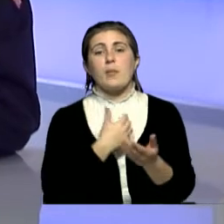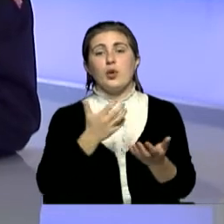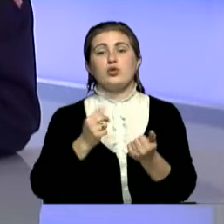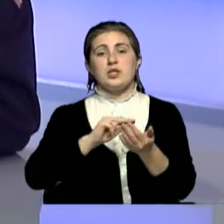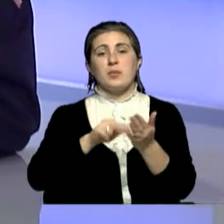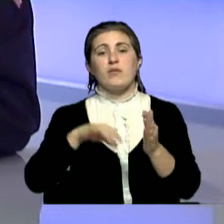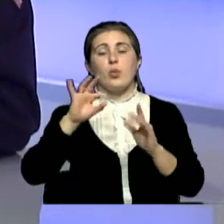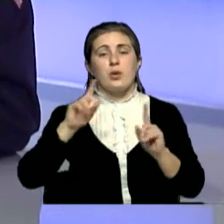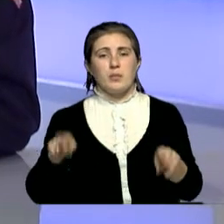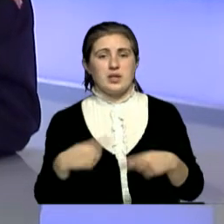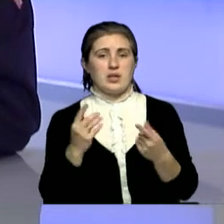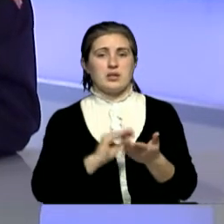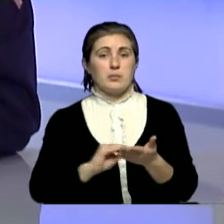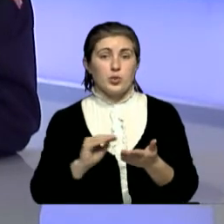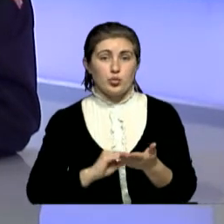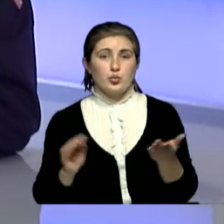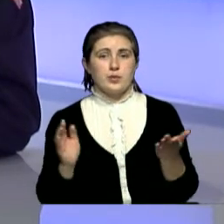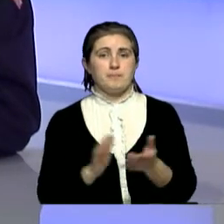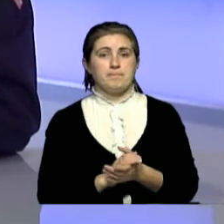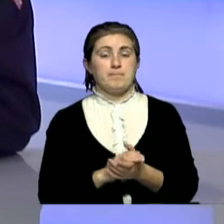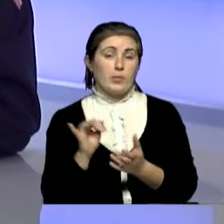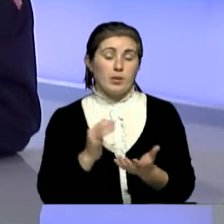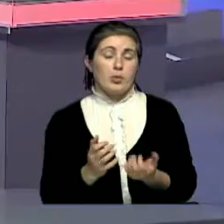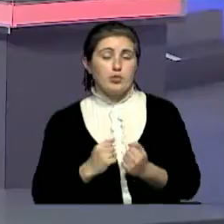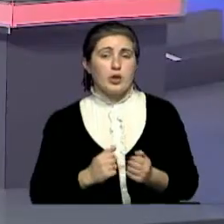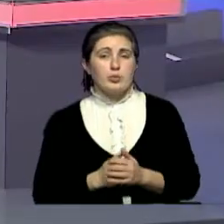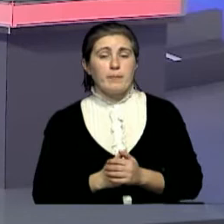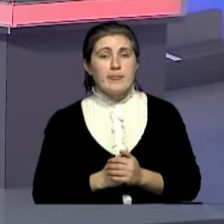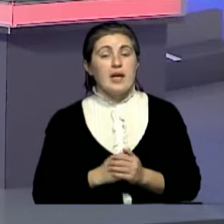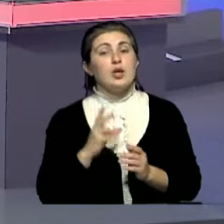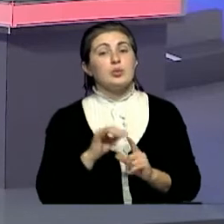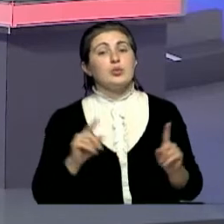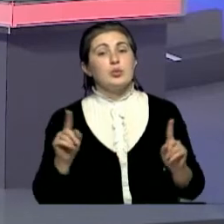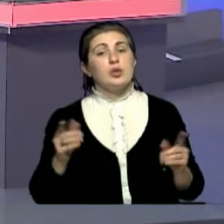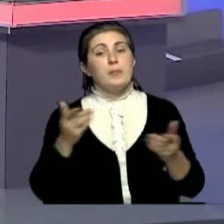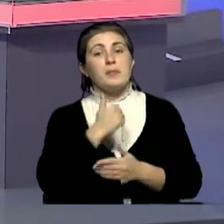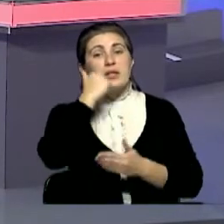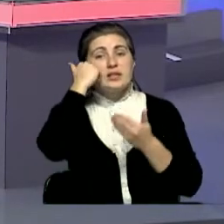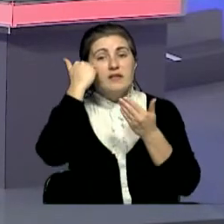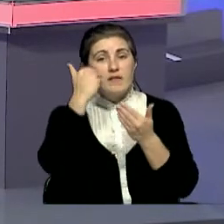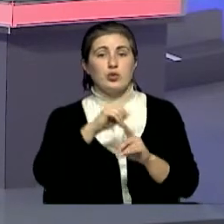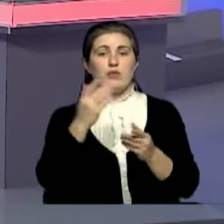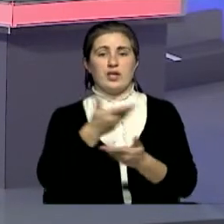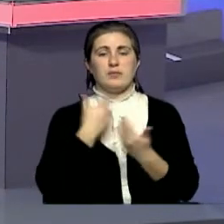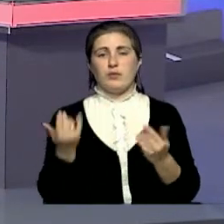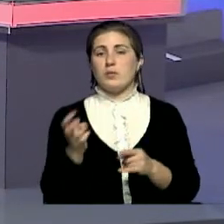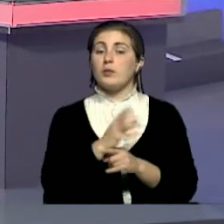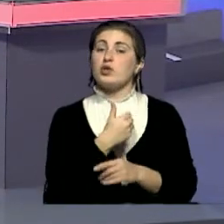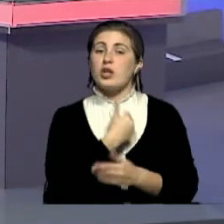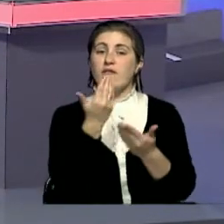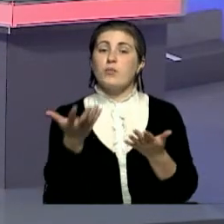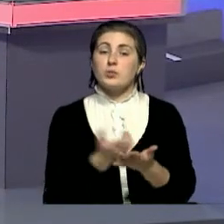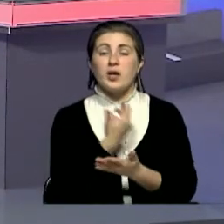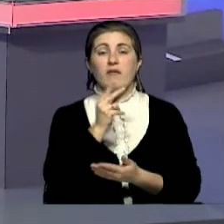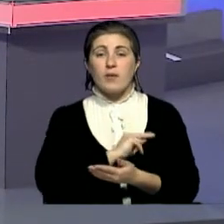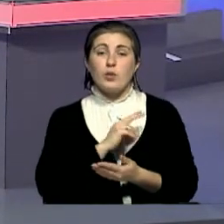о реабилитации, пишут и получают. Ну что ж, мы благодарим вас за то, что вы сегодня к нам пришли. Мы желаем вам успехов